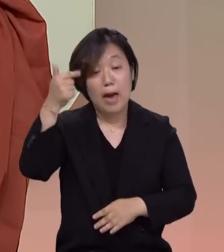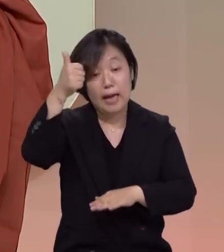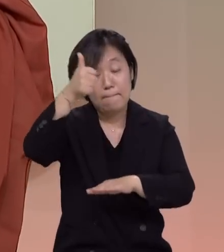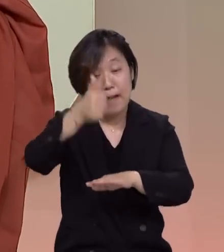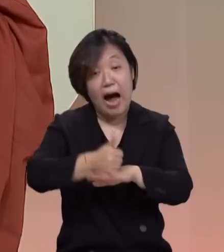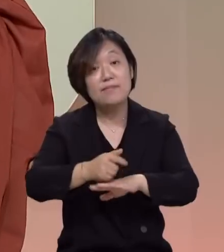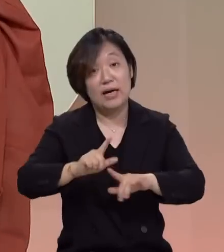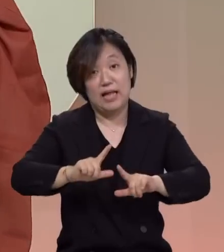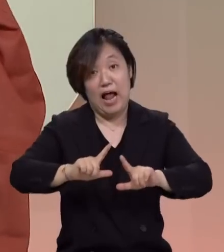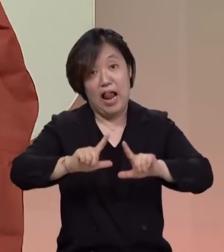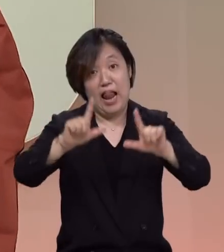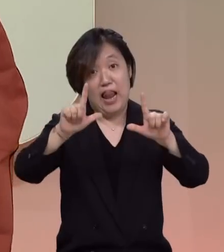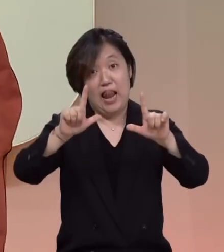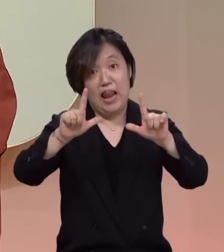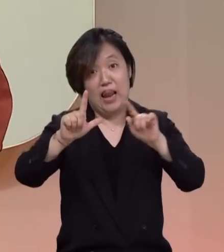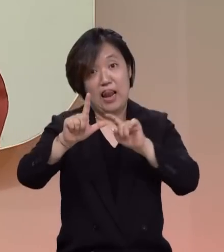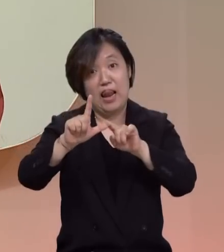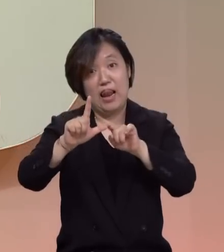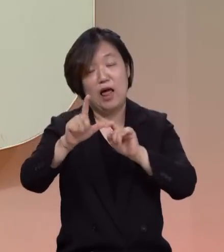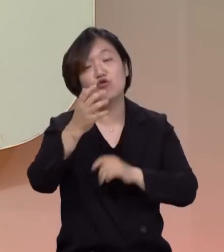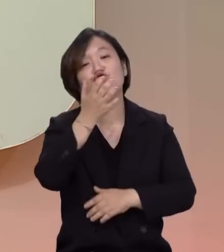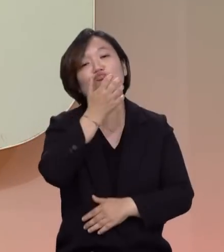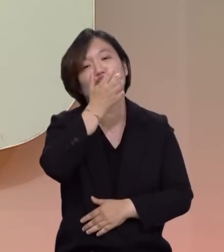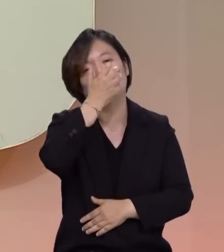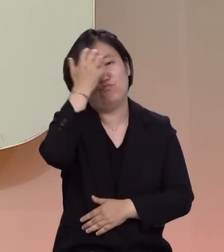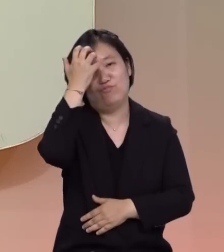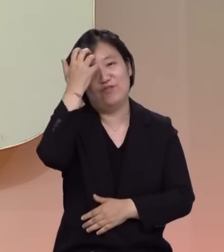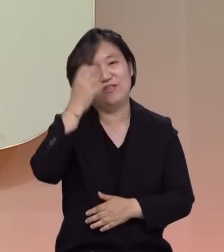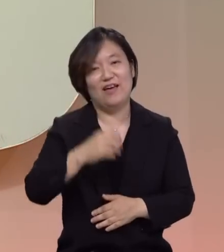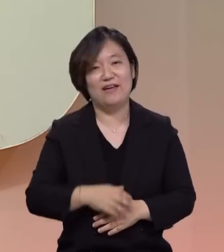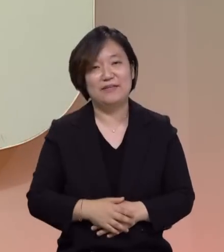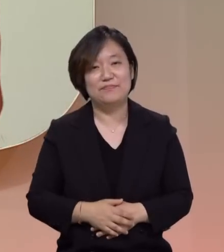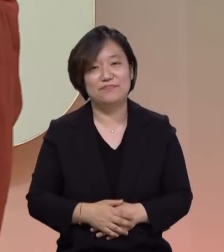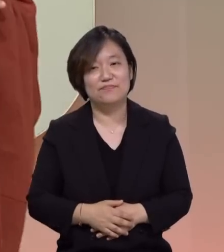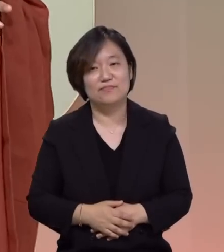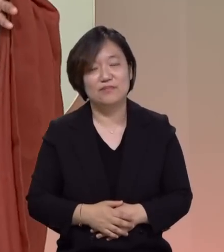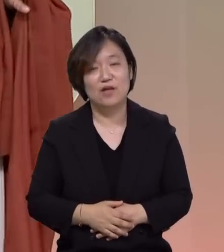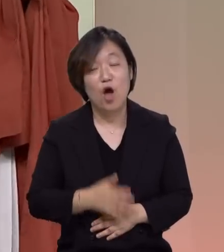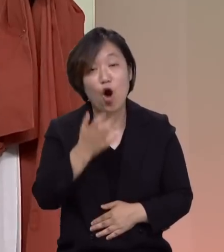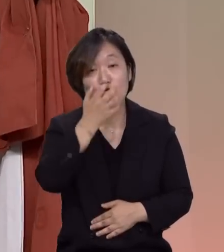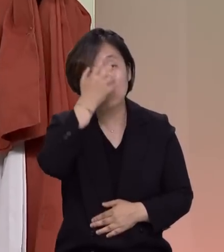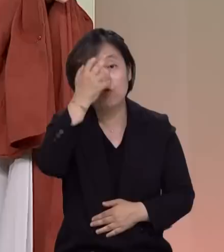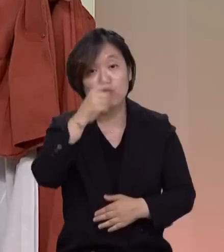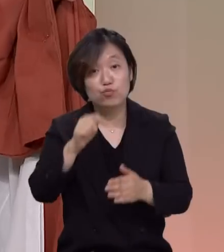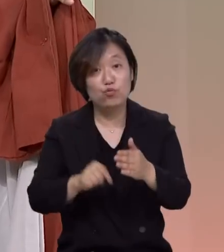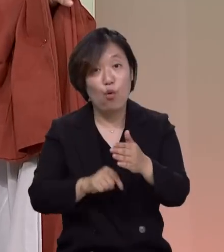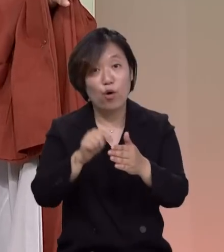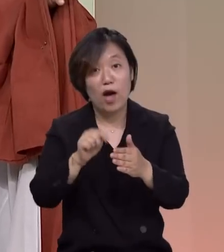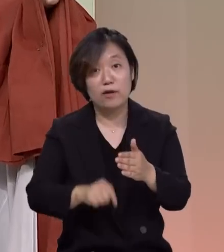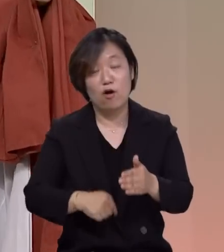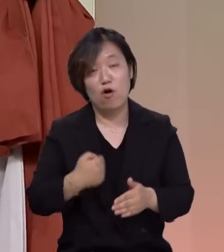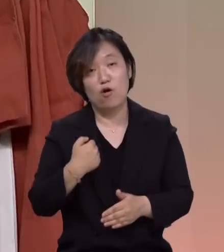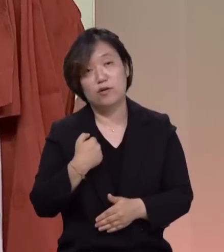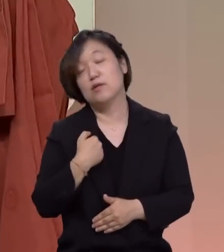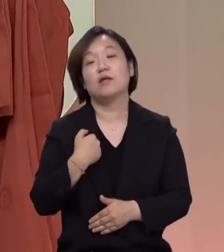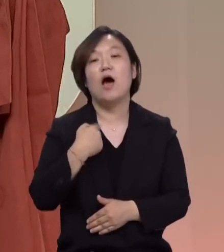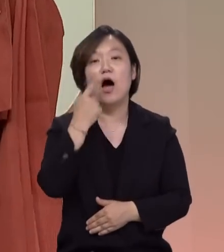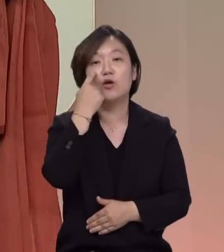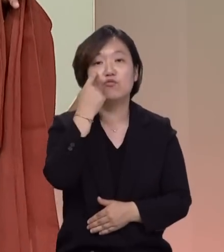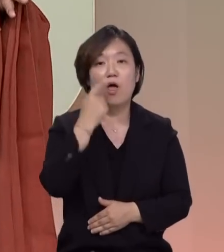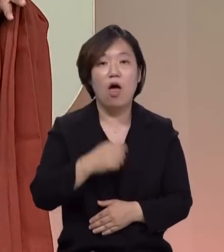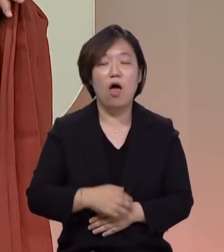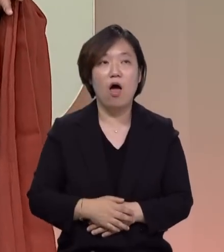100일 기도를 이제 마치고 꿈을 꾸셨대요 꿈을 꾸셨는데 눈앞에 생생하게